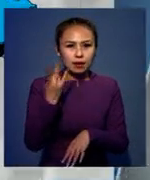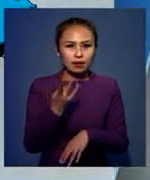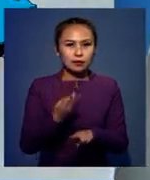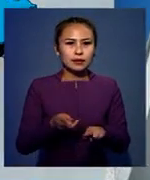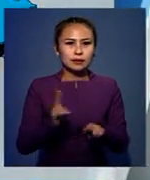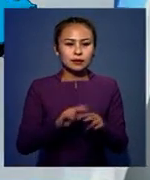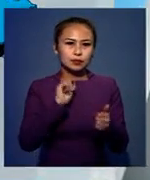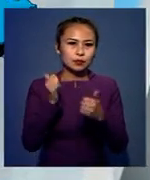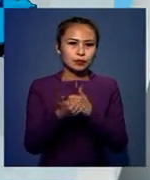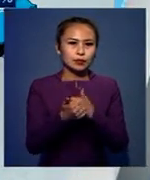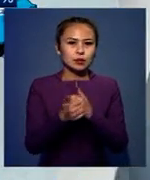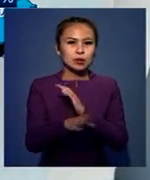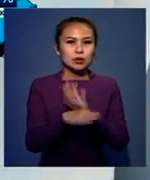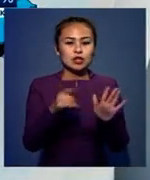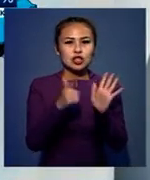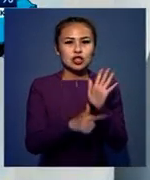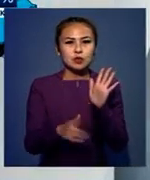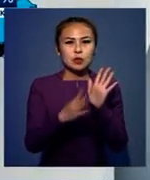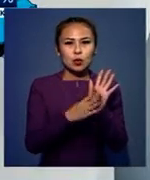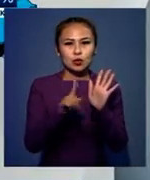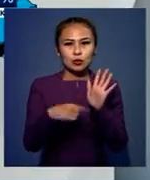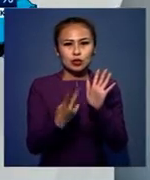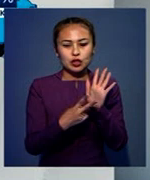әліде алда келеді дедік. Бұнда сайлаушылардың